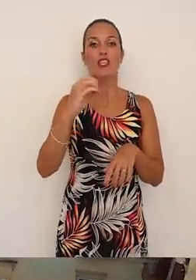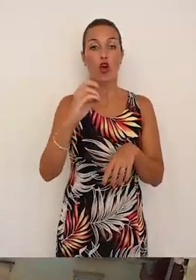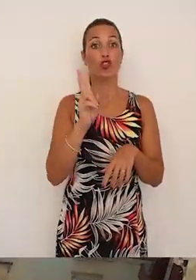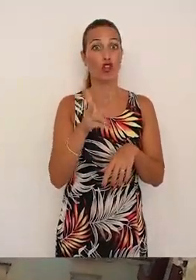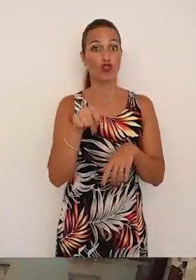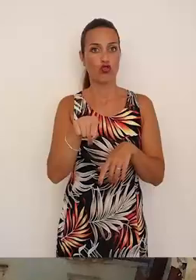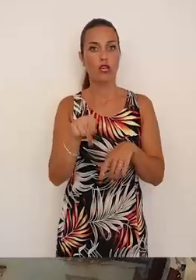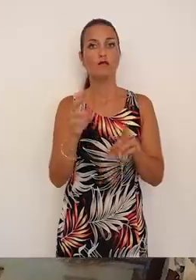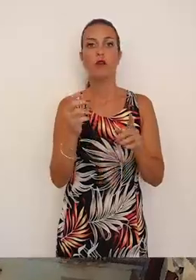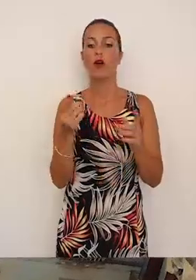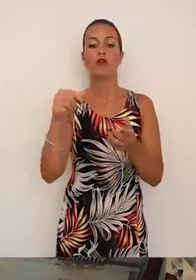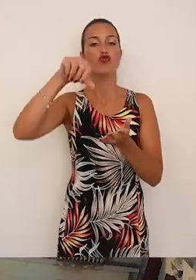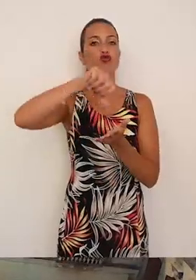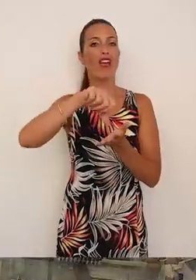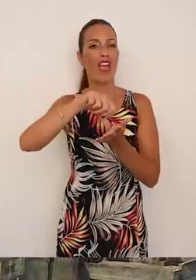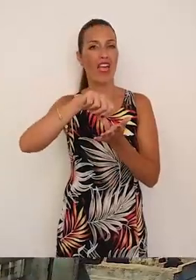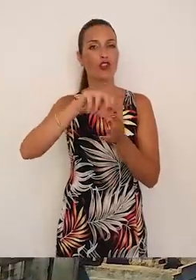Curzi.